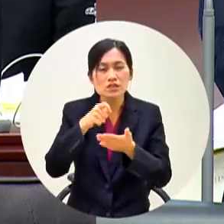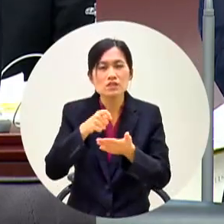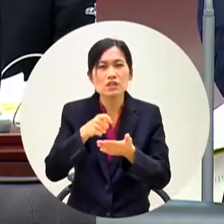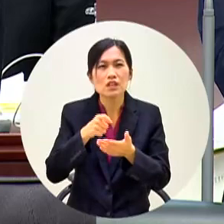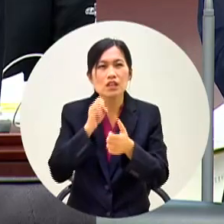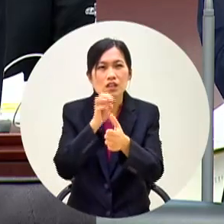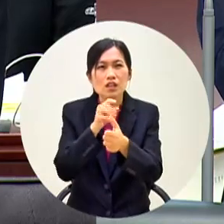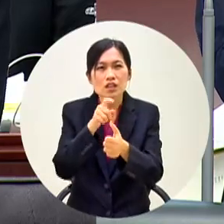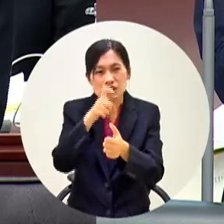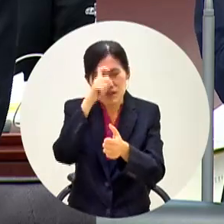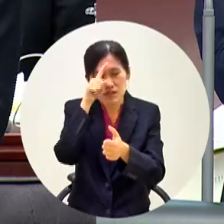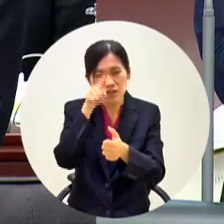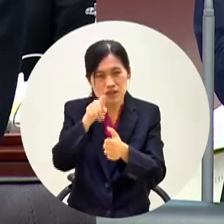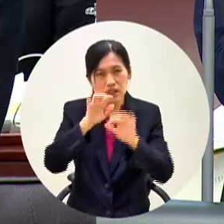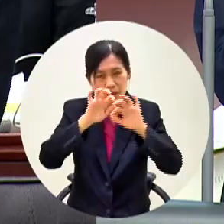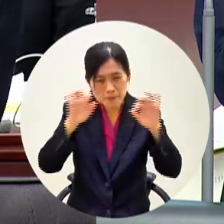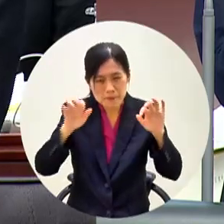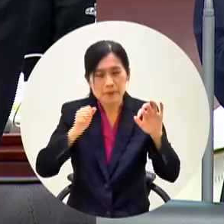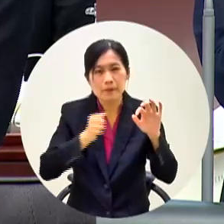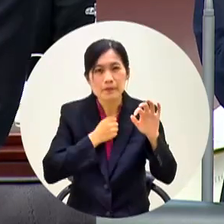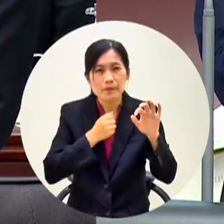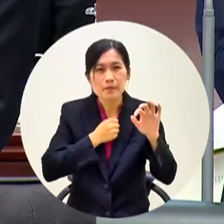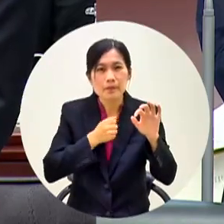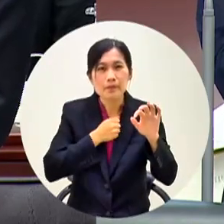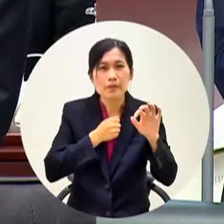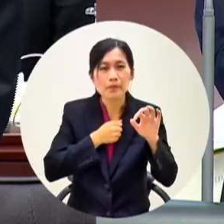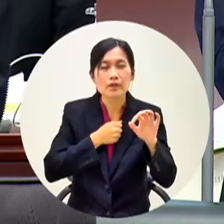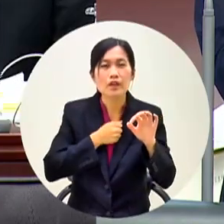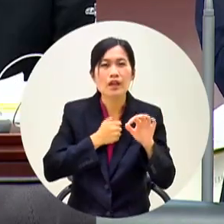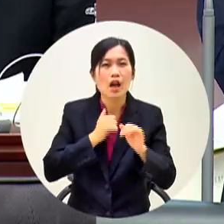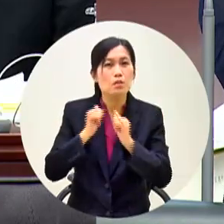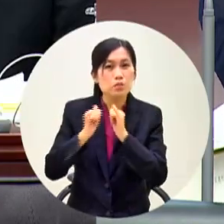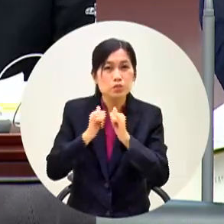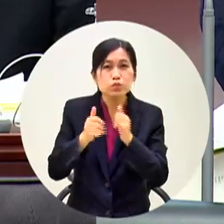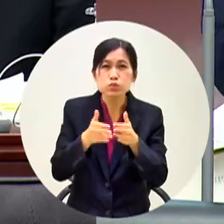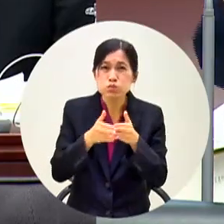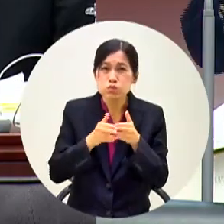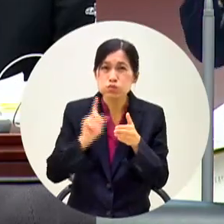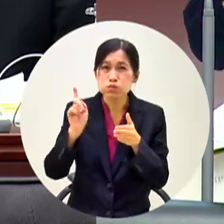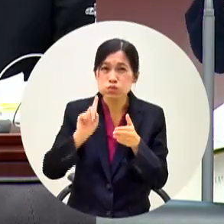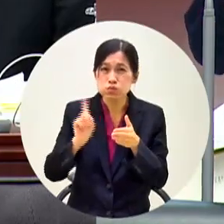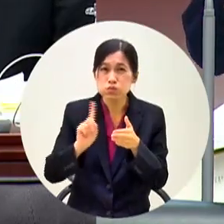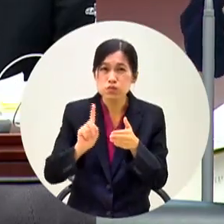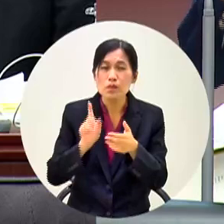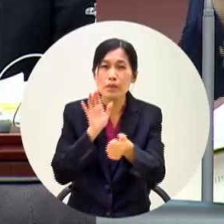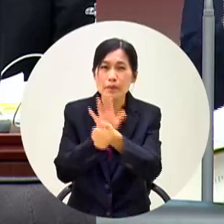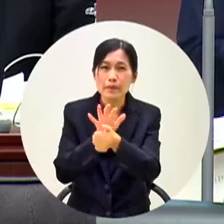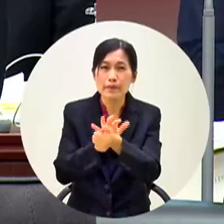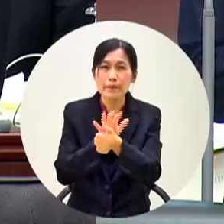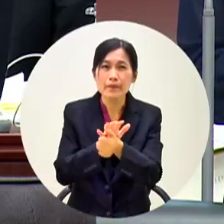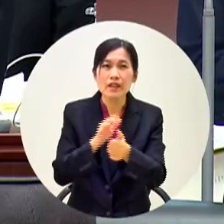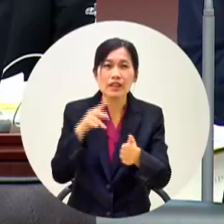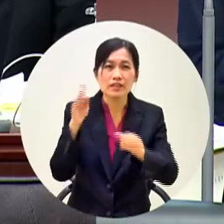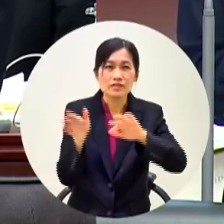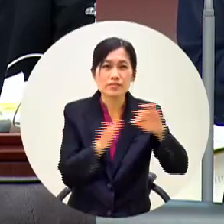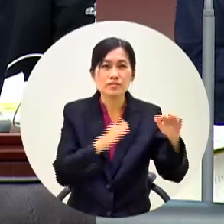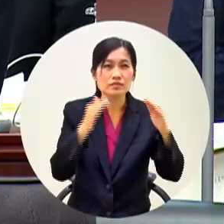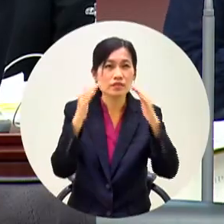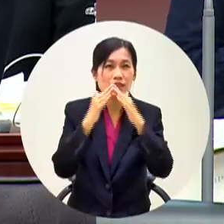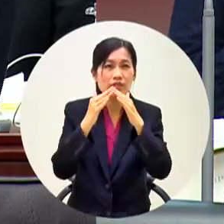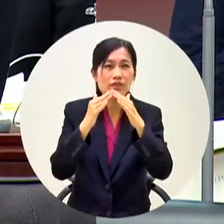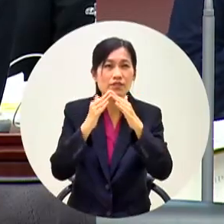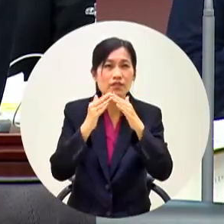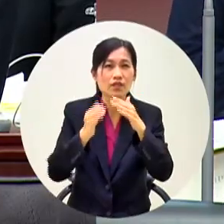了解， 谢谢。 然后呢，怎么样能够达到民众所想要的？ 谢谢。 房屋的价格的部分，我们可以看到一坪现